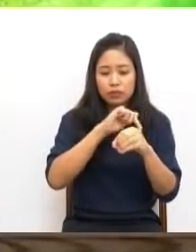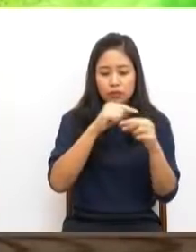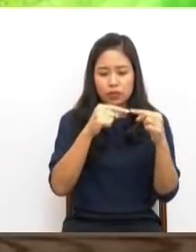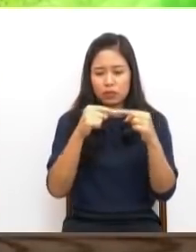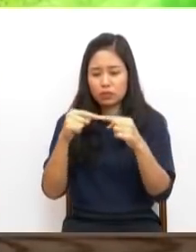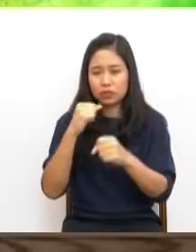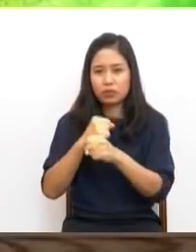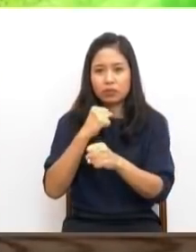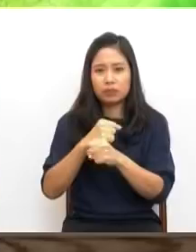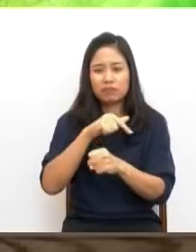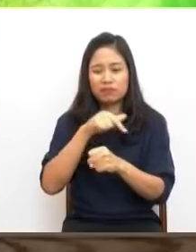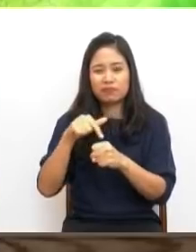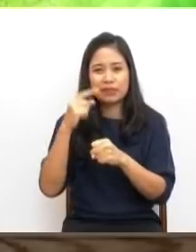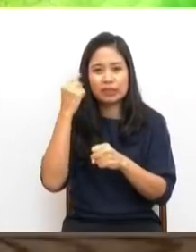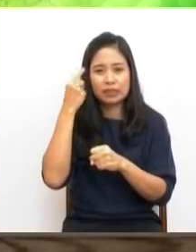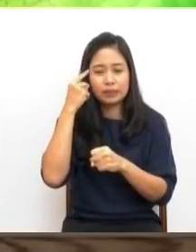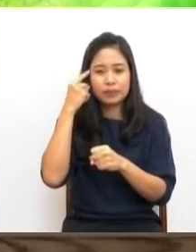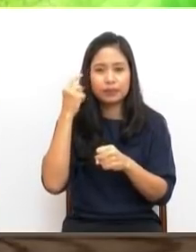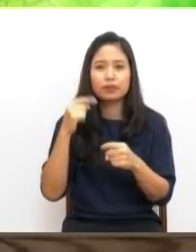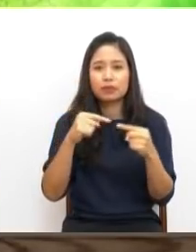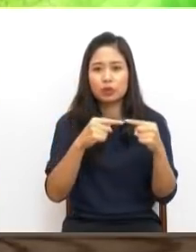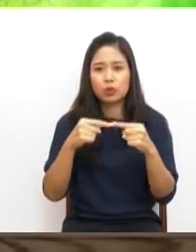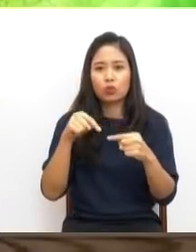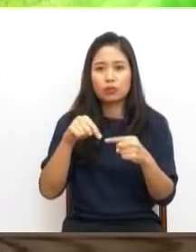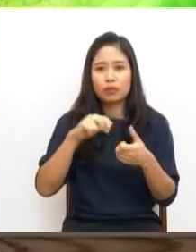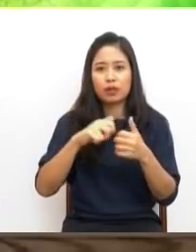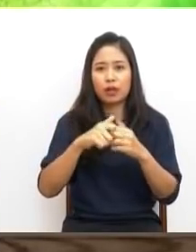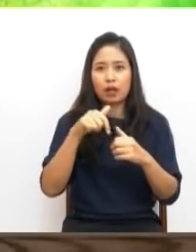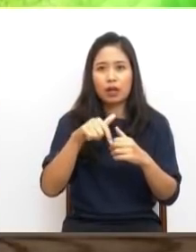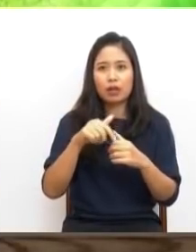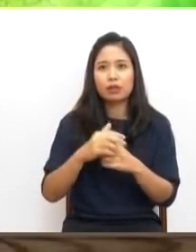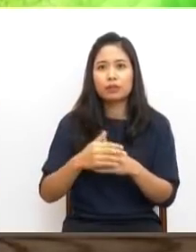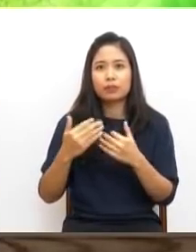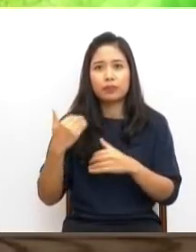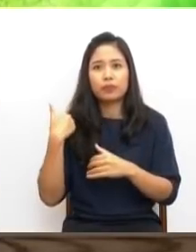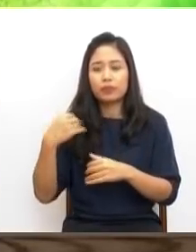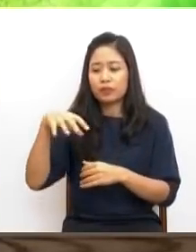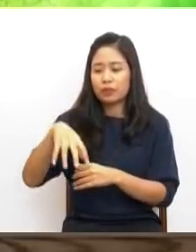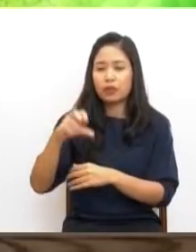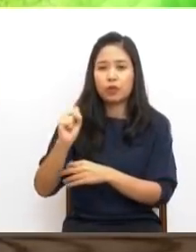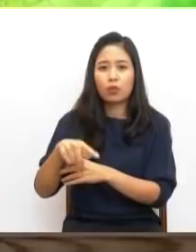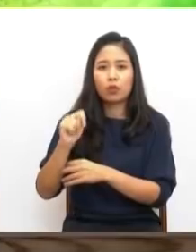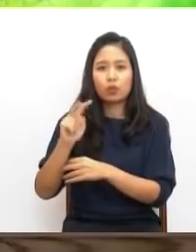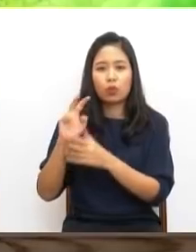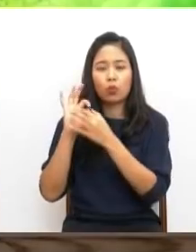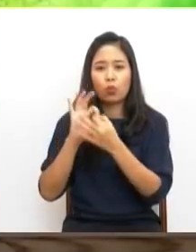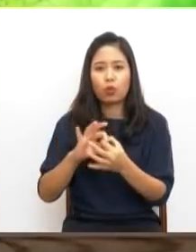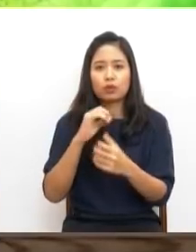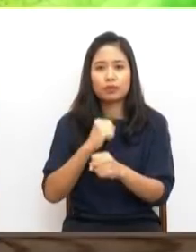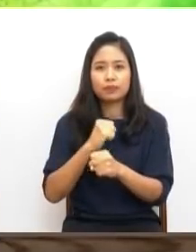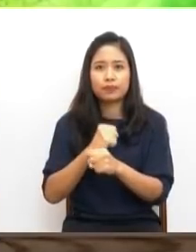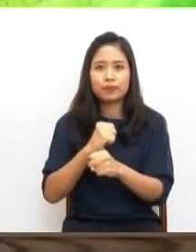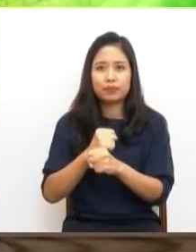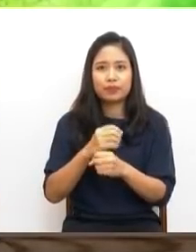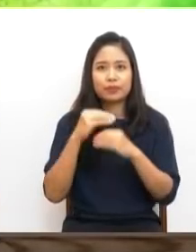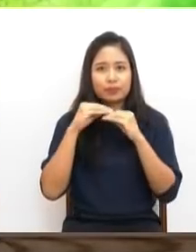จำนวนมากอันนี้ทางท่านรัฐมนตรีและทางสปท.เองก็ตระหนักถึงความสำคัญตรงนี้ก็ขอเรียนแ